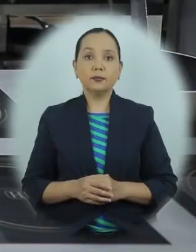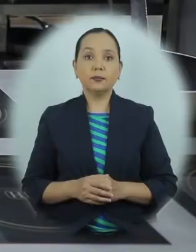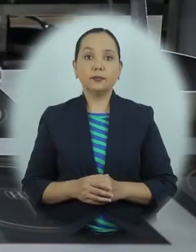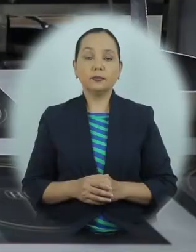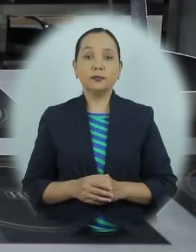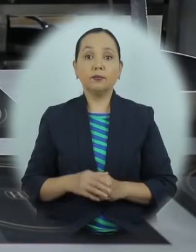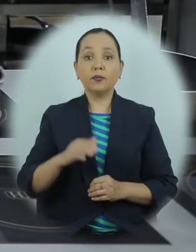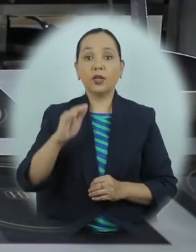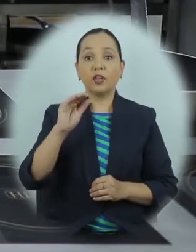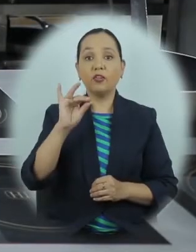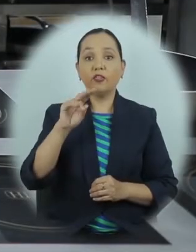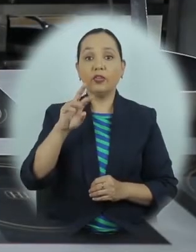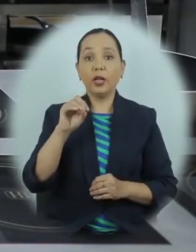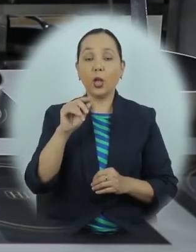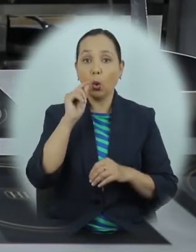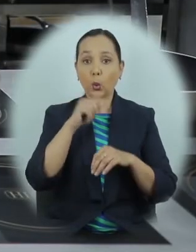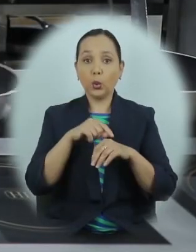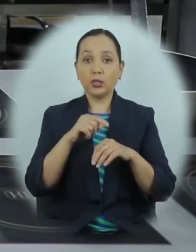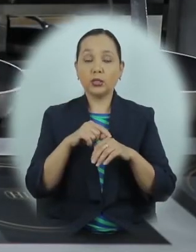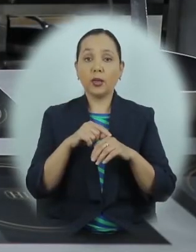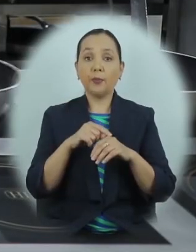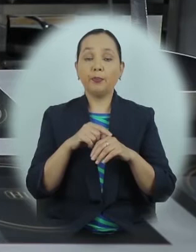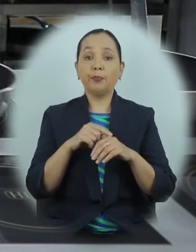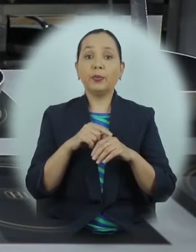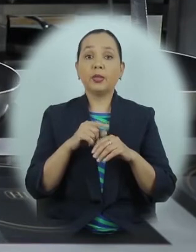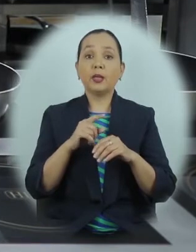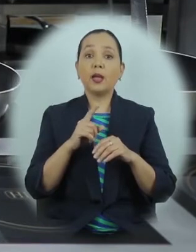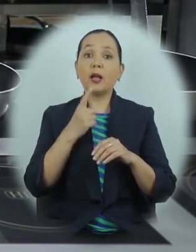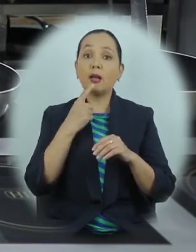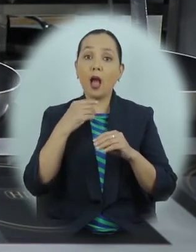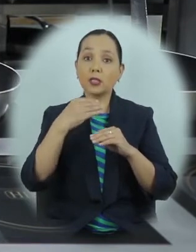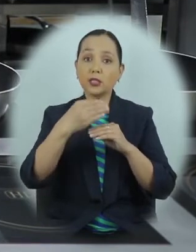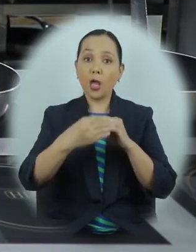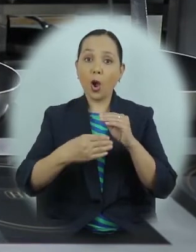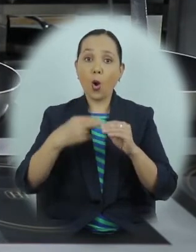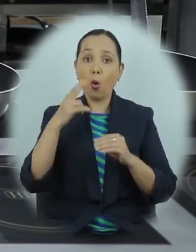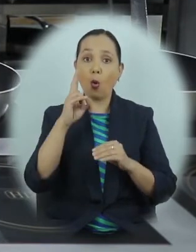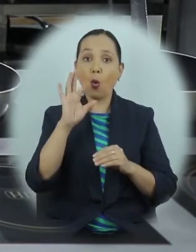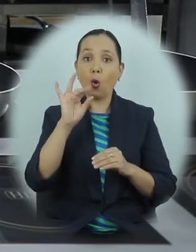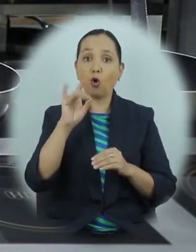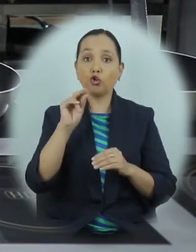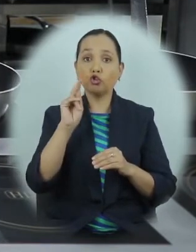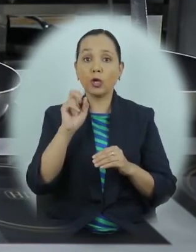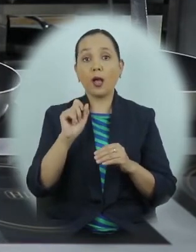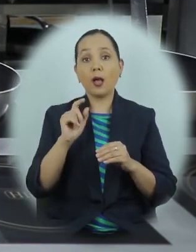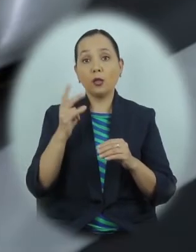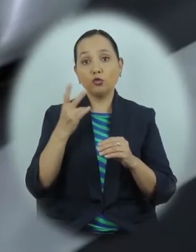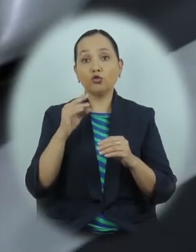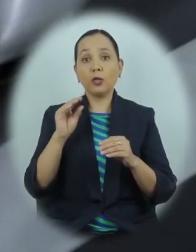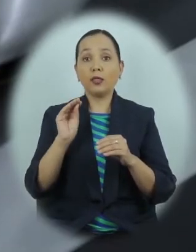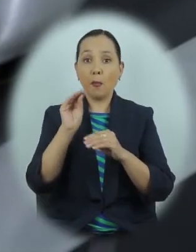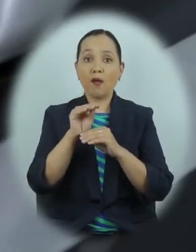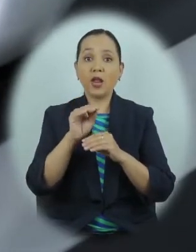филе курицы схватилась корочкой самое время добавляет наш болгарский